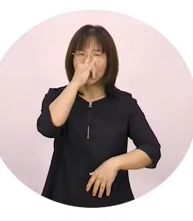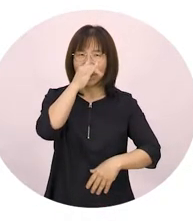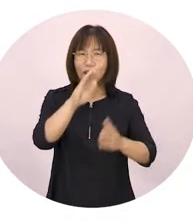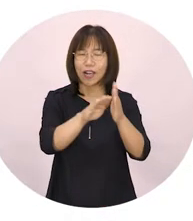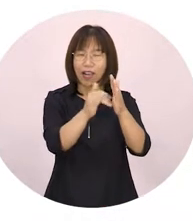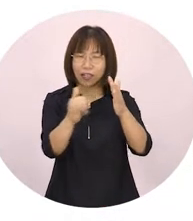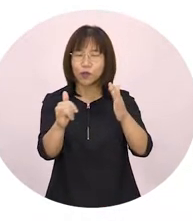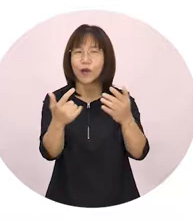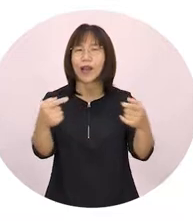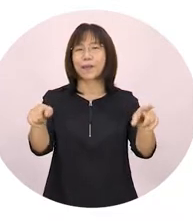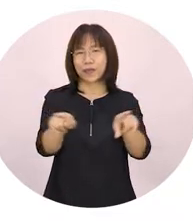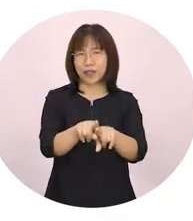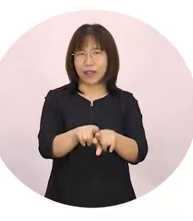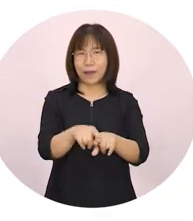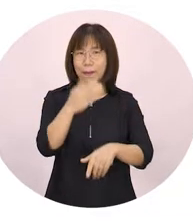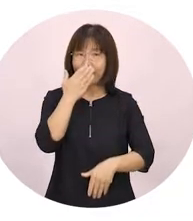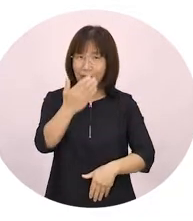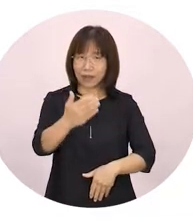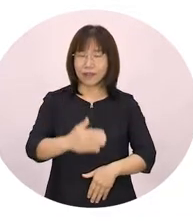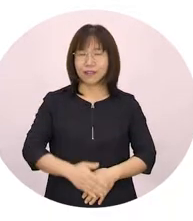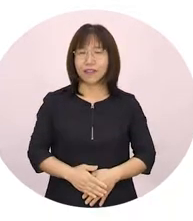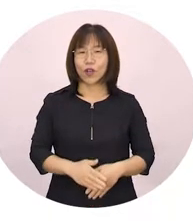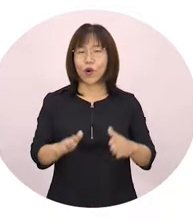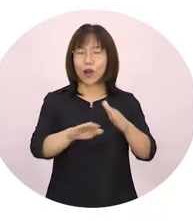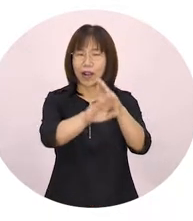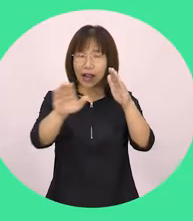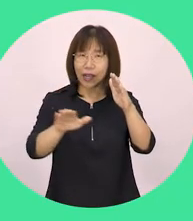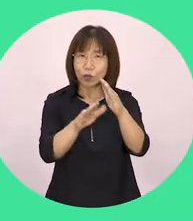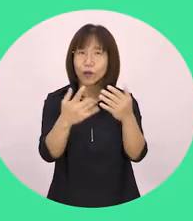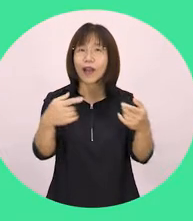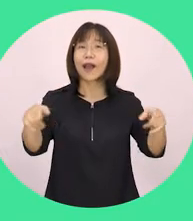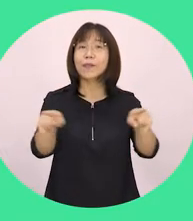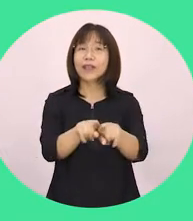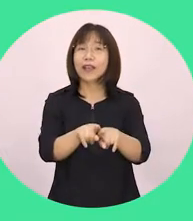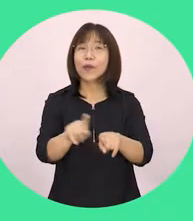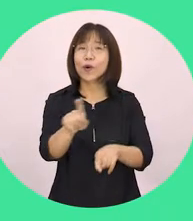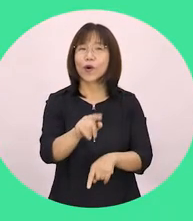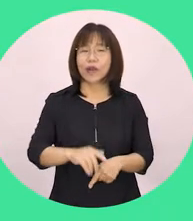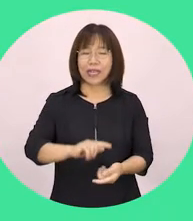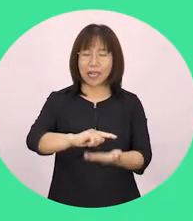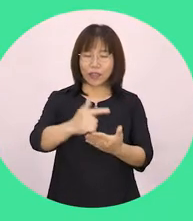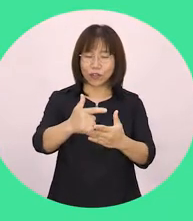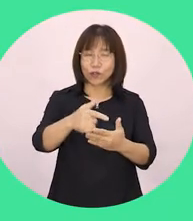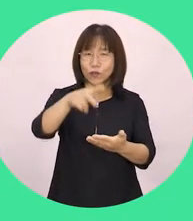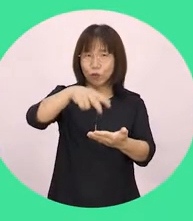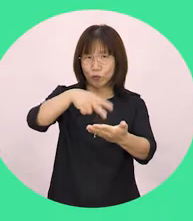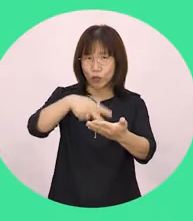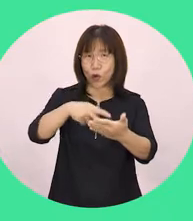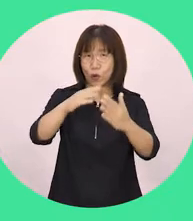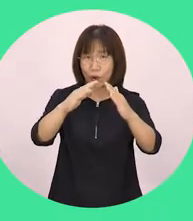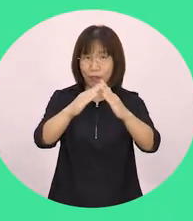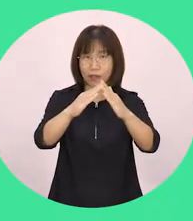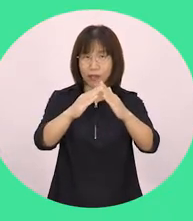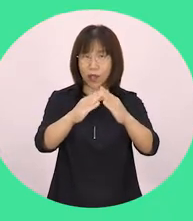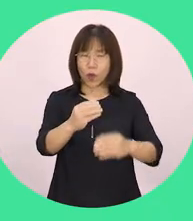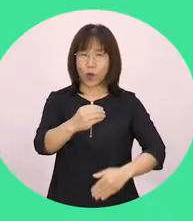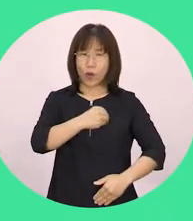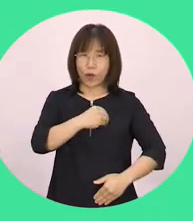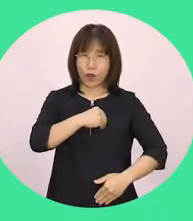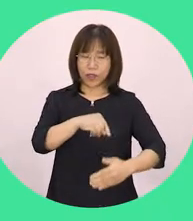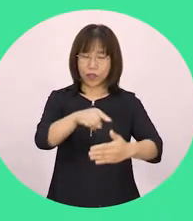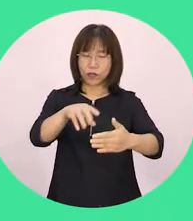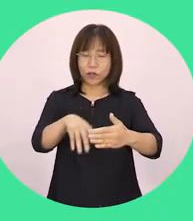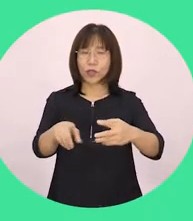온가족 퀴즈쇼가 실시간으로 열립니다. 온가족 퀴즈쇼는 강서구 통합도서관 회원 중